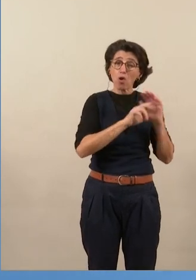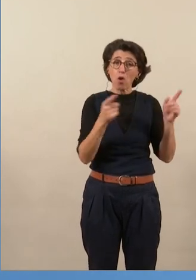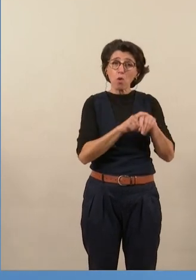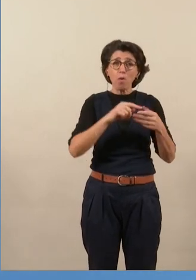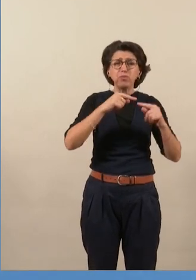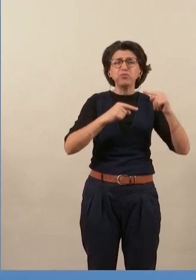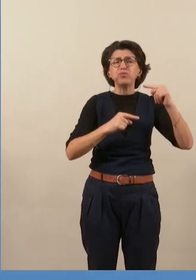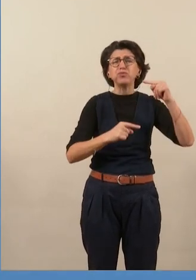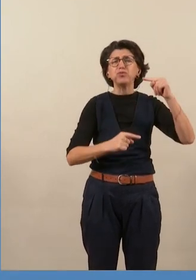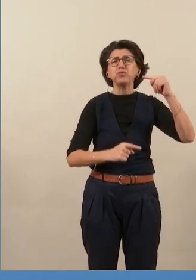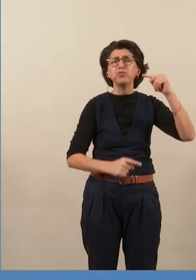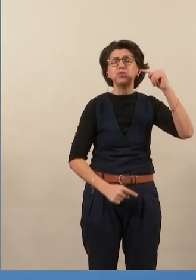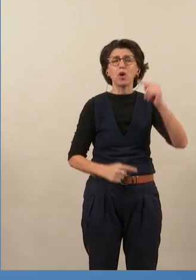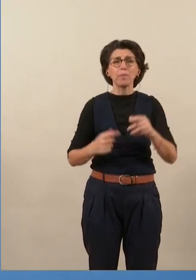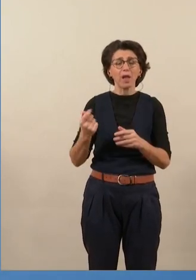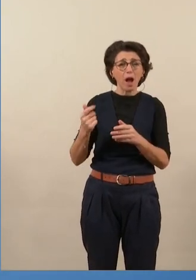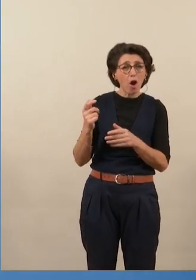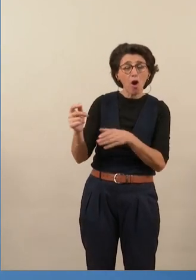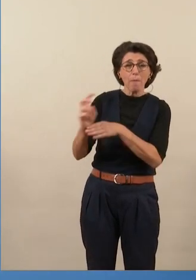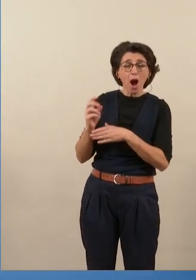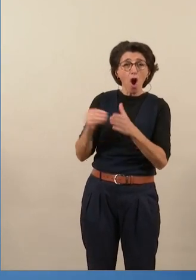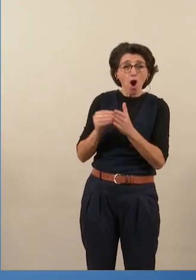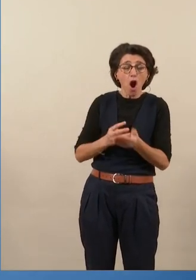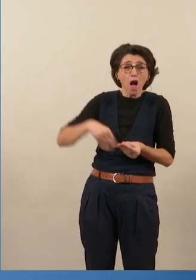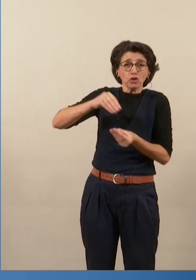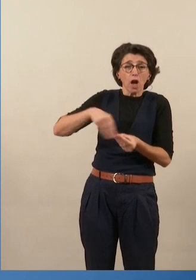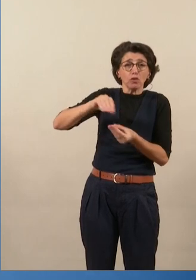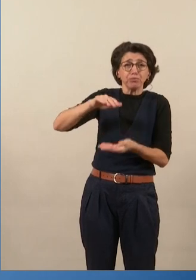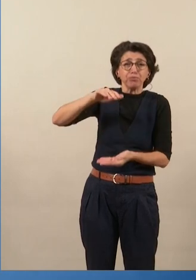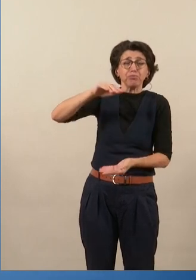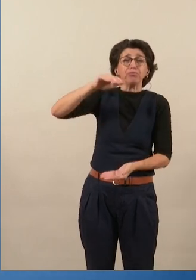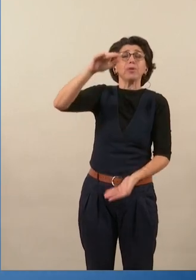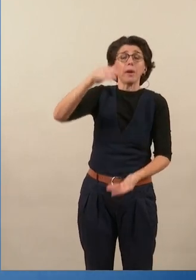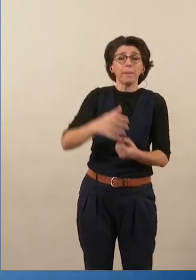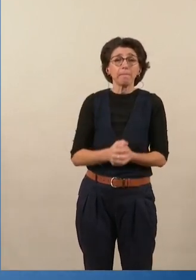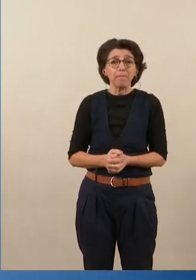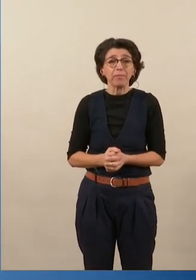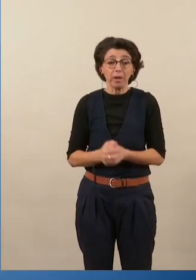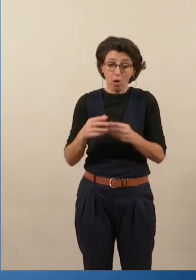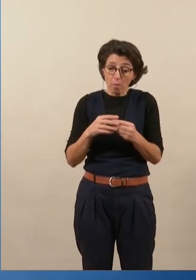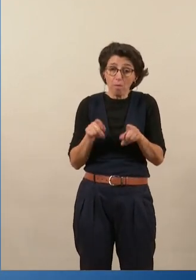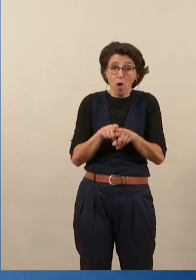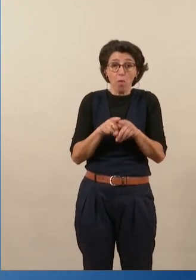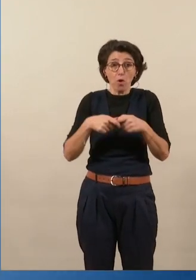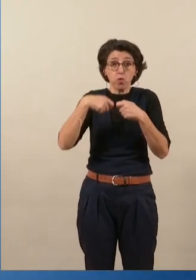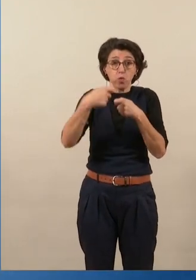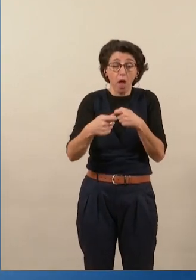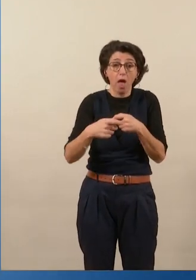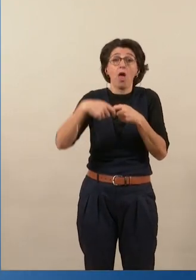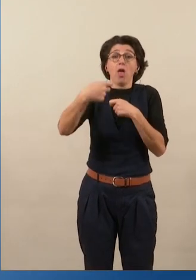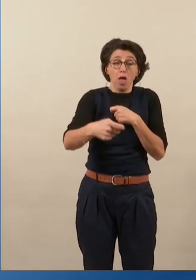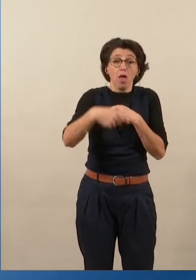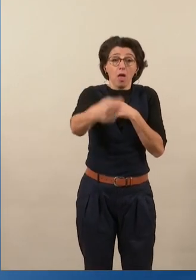renégociations d'emprunt pour passer les chances municipales qui aboutissaient à leur allongement et à leur renchér